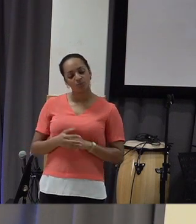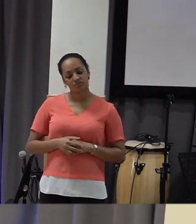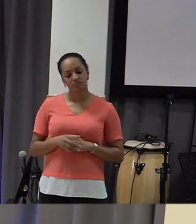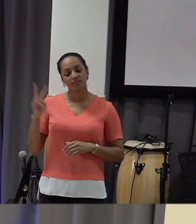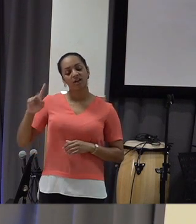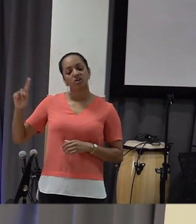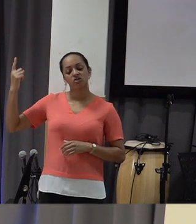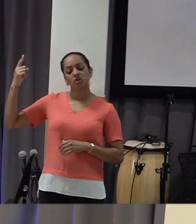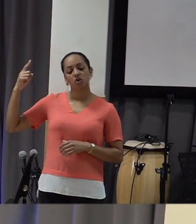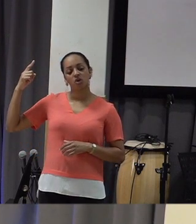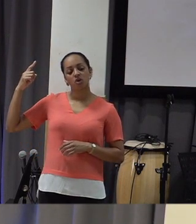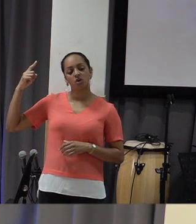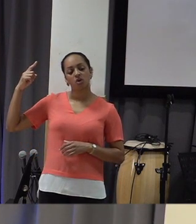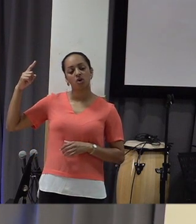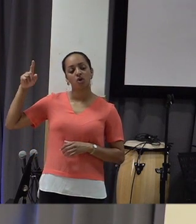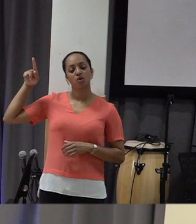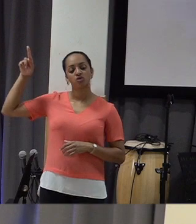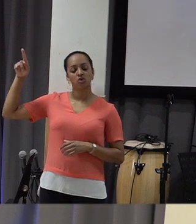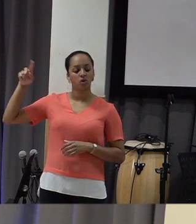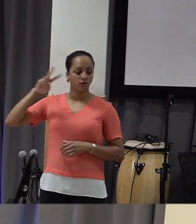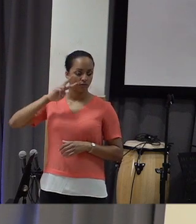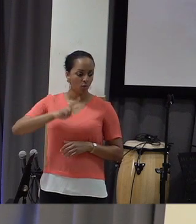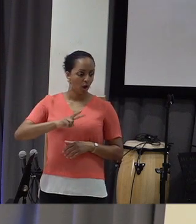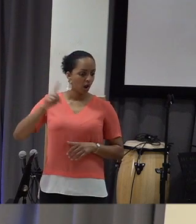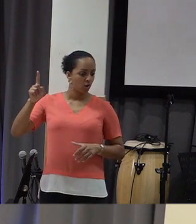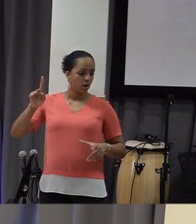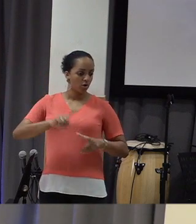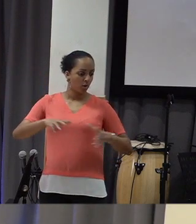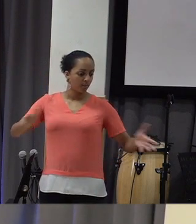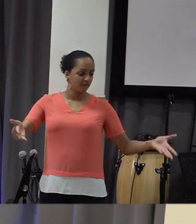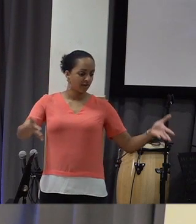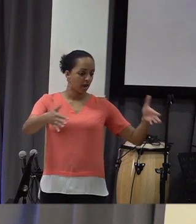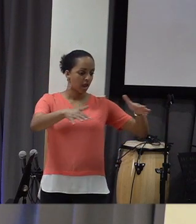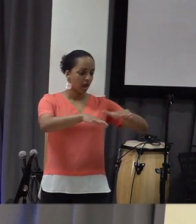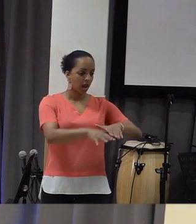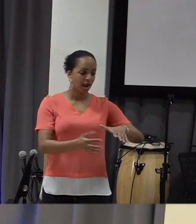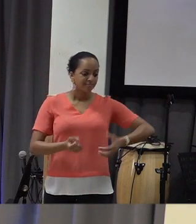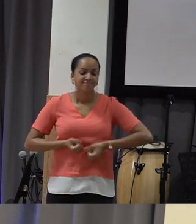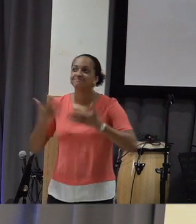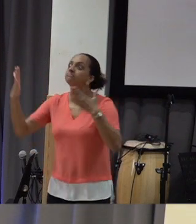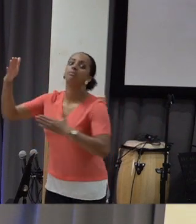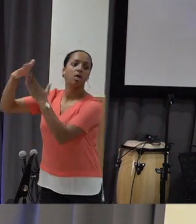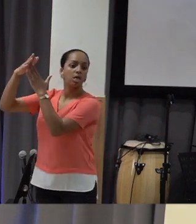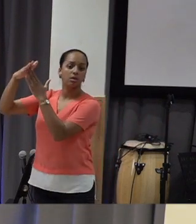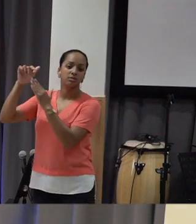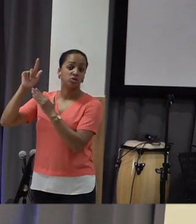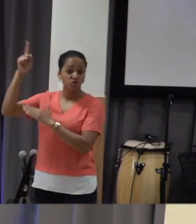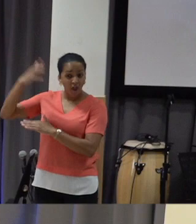plaisir de fermer le ciel au-dessus de toi. Je pense pas que ça lui fasse plaisir. Mais ce que Dieu désire, c'est